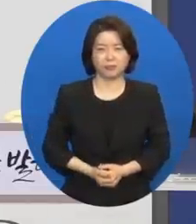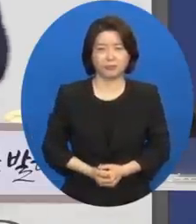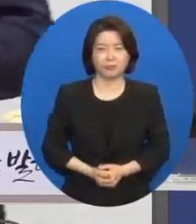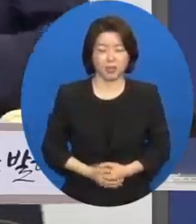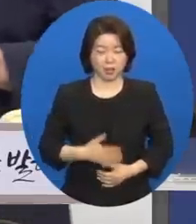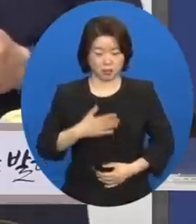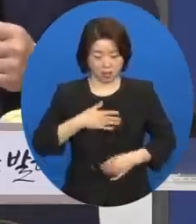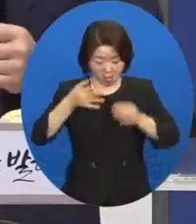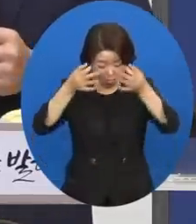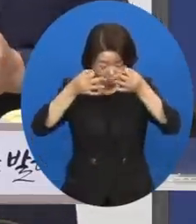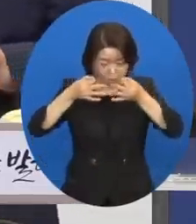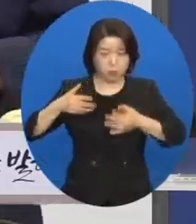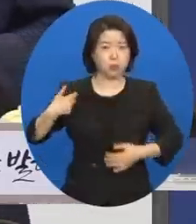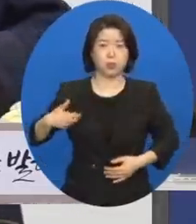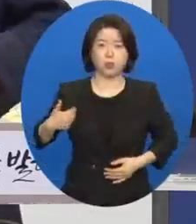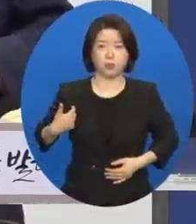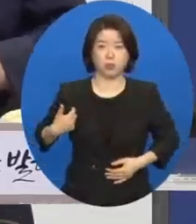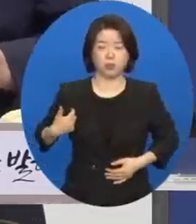나를 모른다는 거.